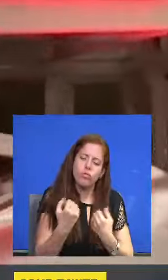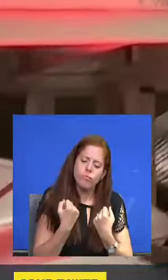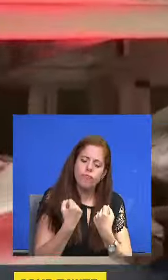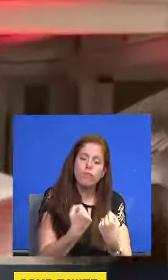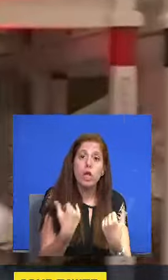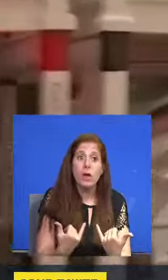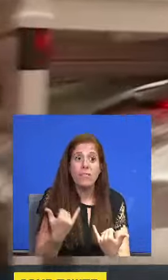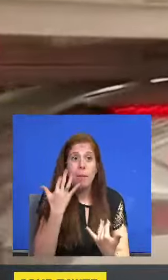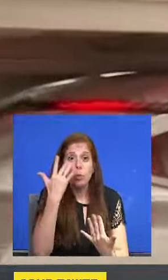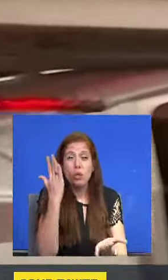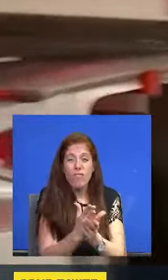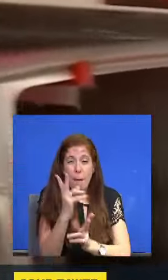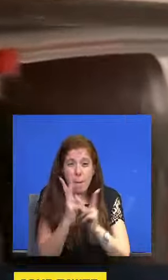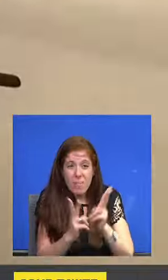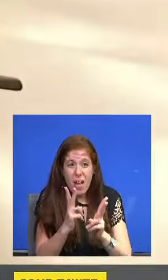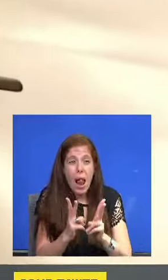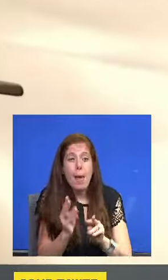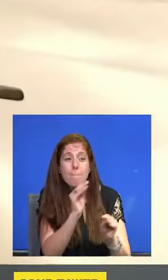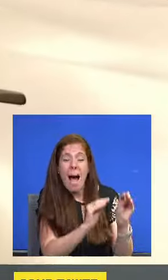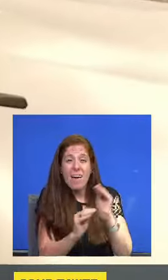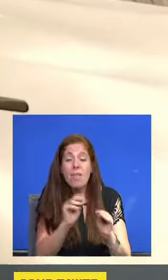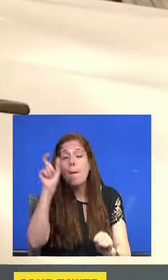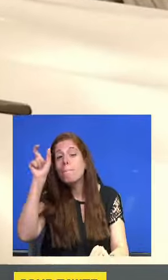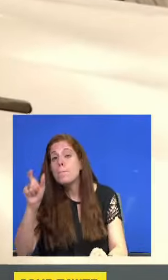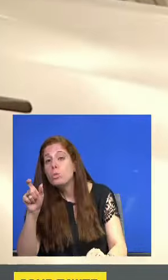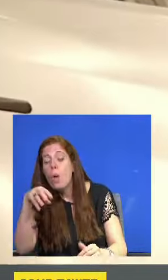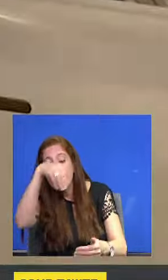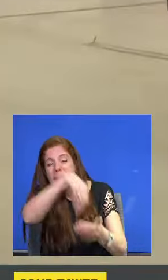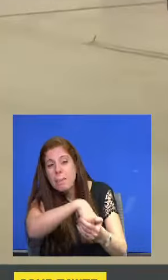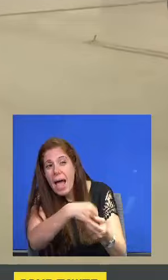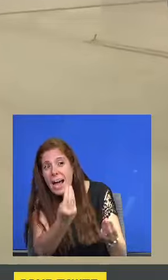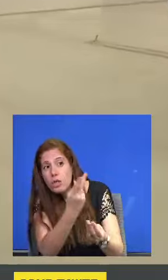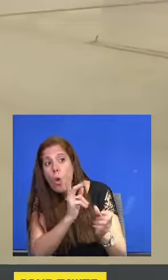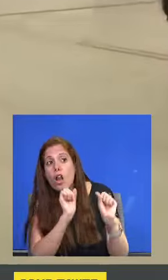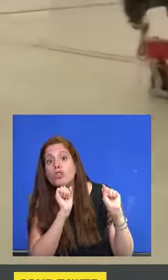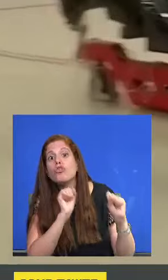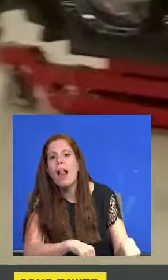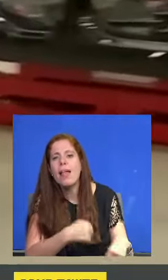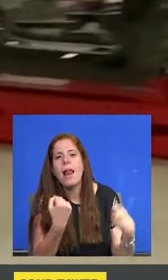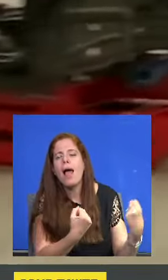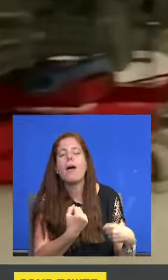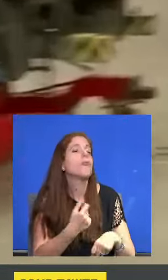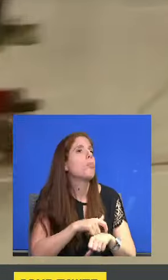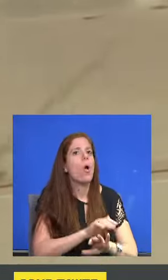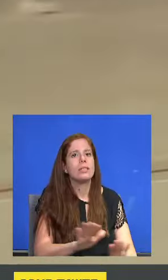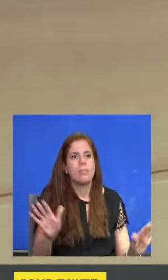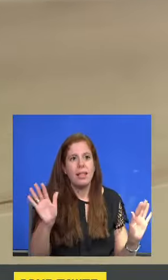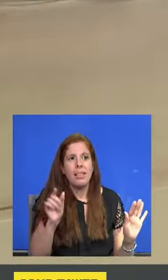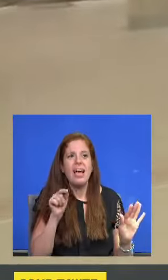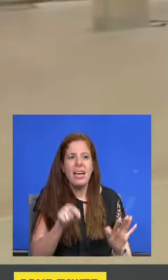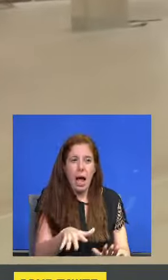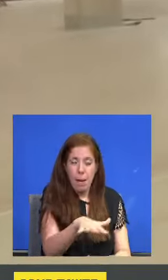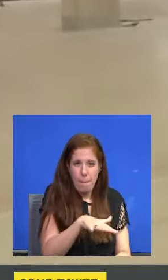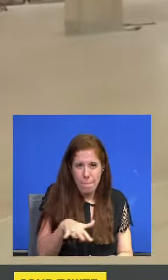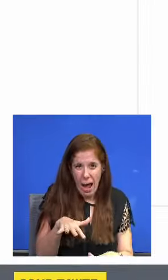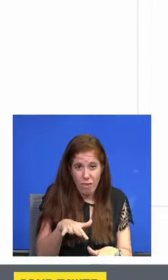שכבר במפעל, בשלב ההרכבה, מישהו היה מטמיע כלי שיוכל להשתלט לכם על הרכב בכל עת. כאן, במרחב המקוון,